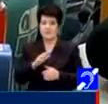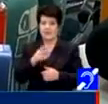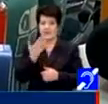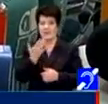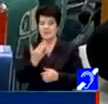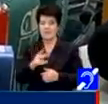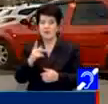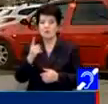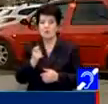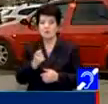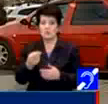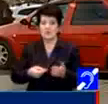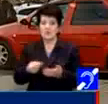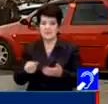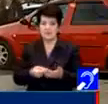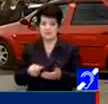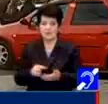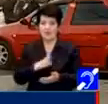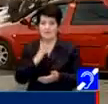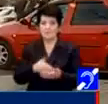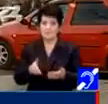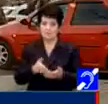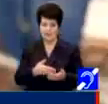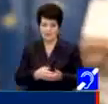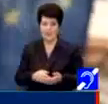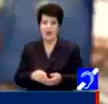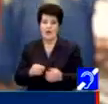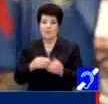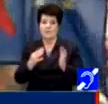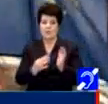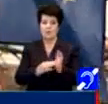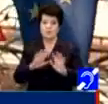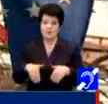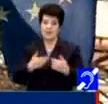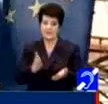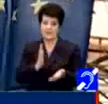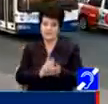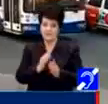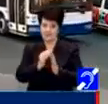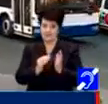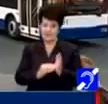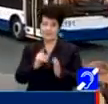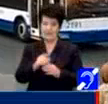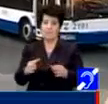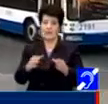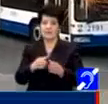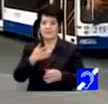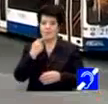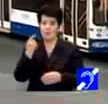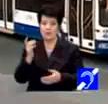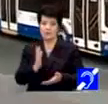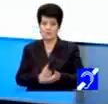câteva sute de semnături. În cursa pentru șefia capitalei luptă 19 candidați, toți înaintați de partide politice.